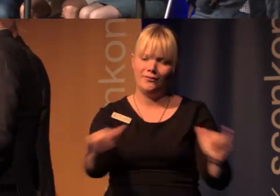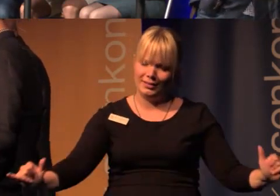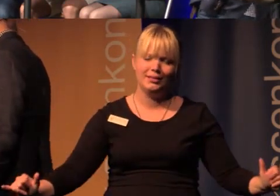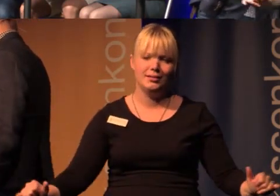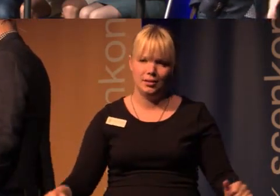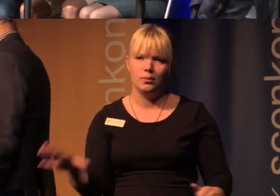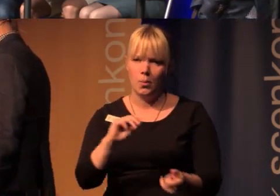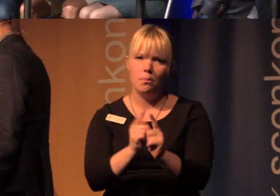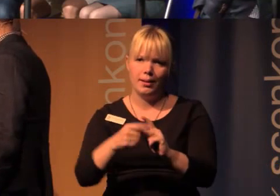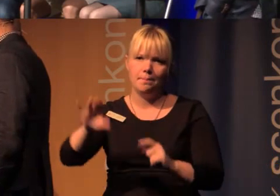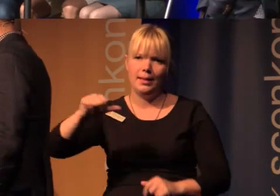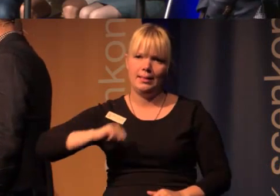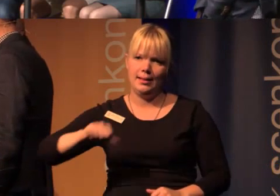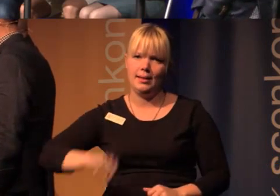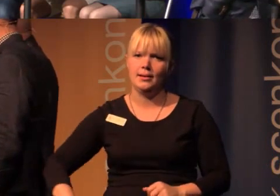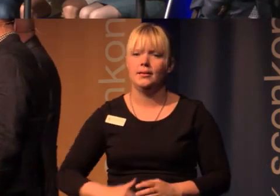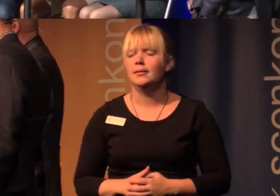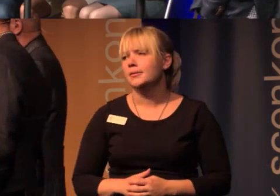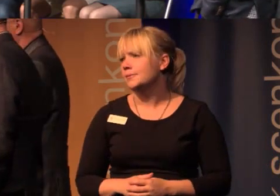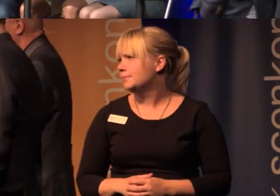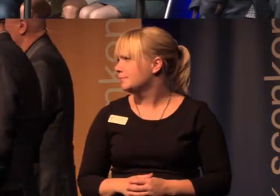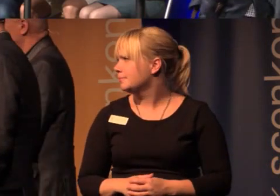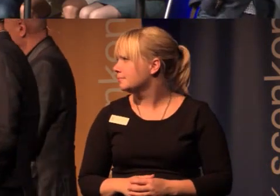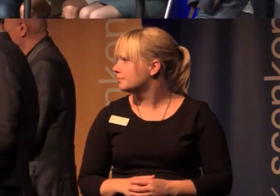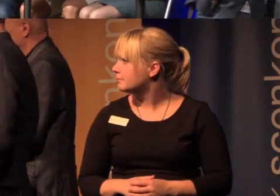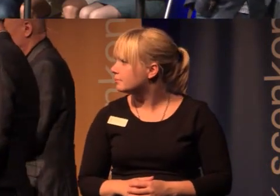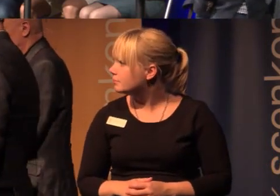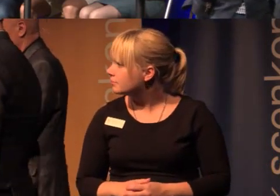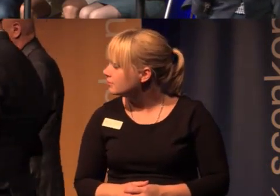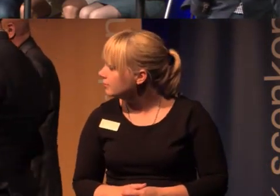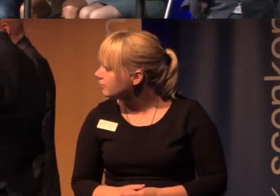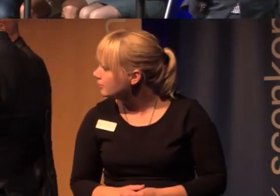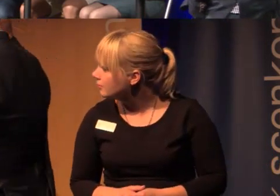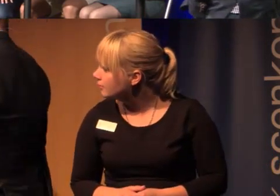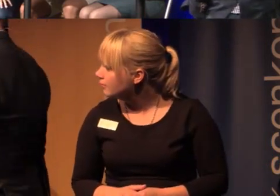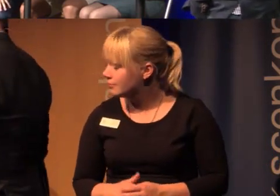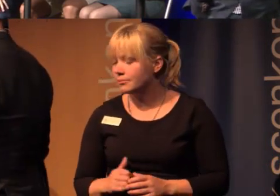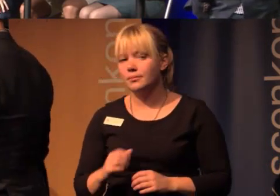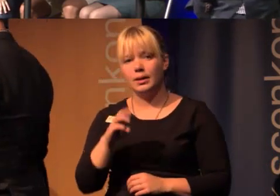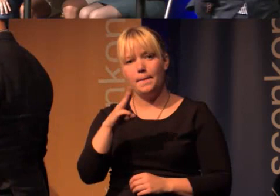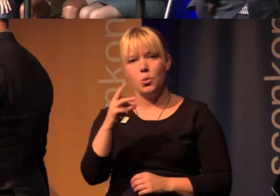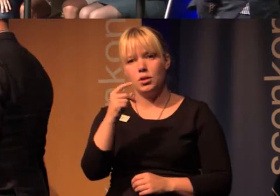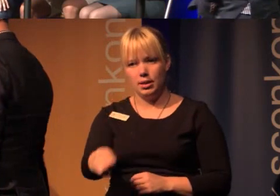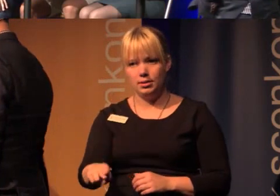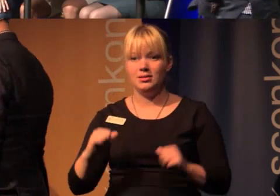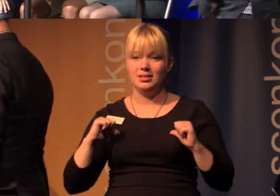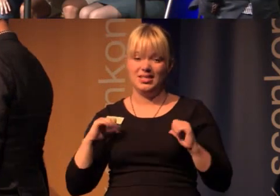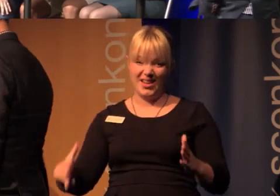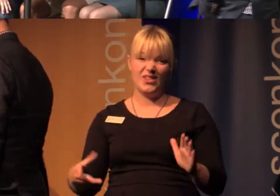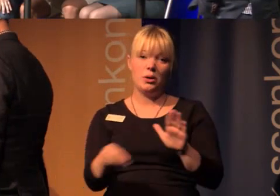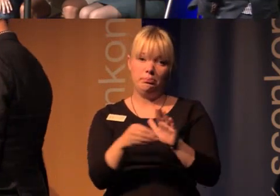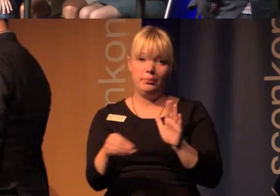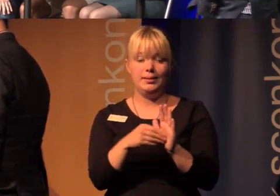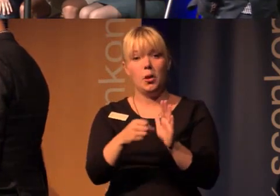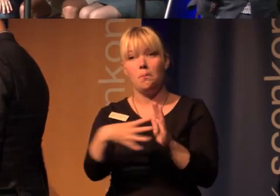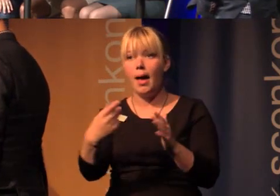de institutionerna. Tack. Mårten? Ja, men det är klart att de här institutionerna bidrar till mångfalden av kultur, och att de är därför väldigt